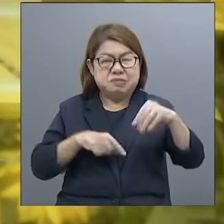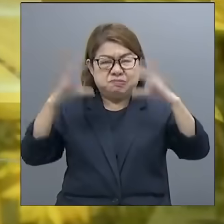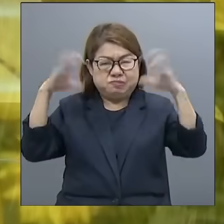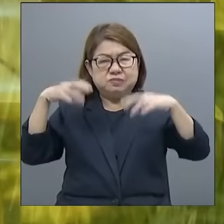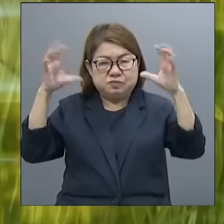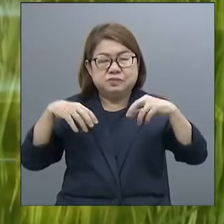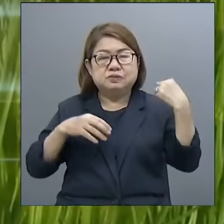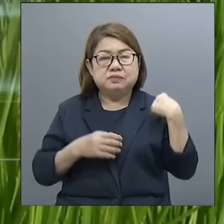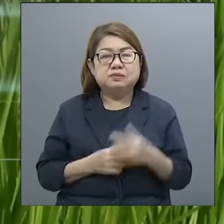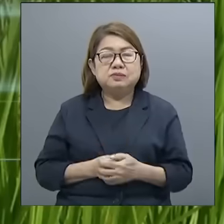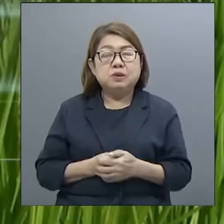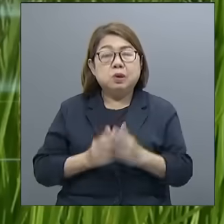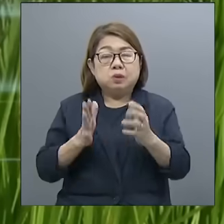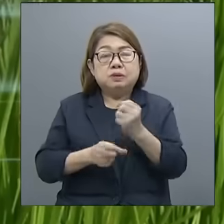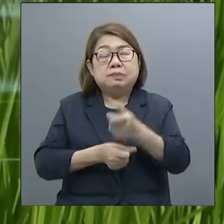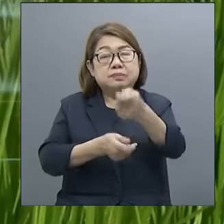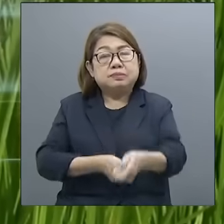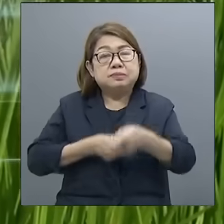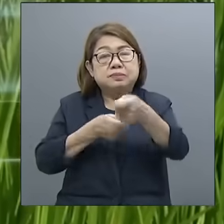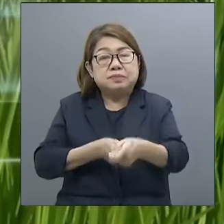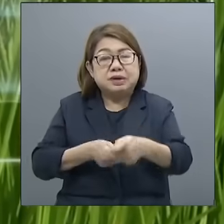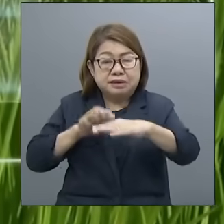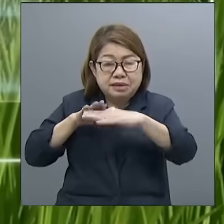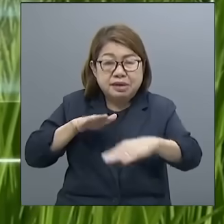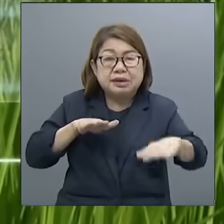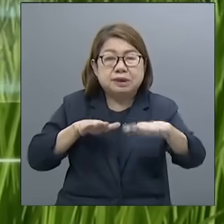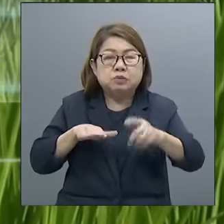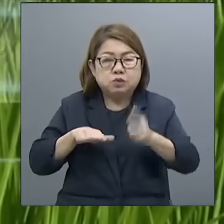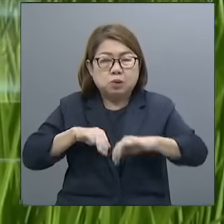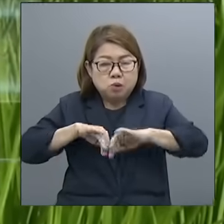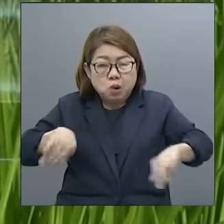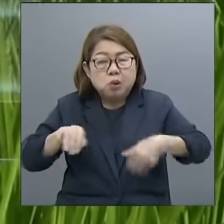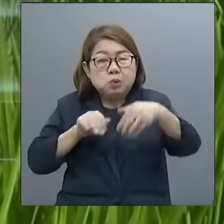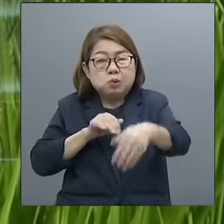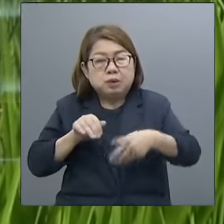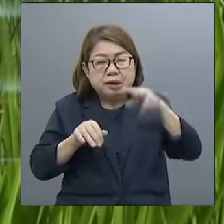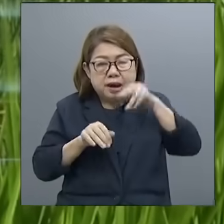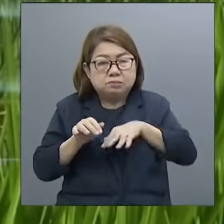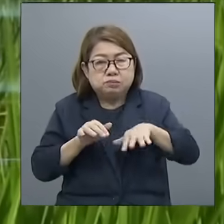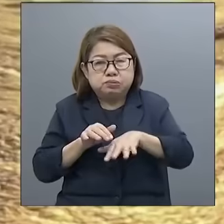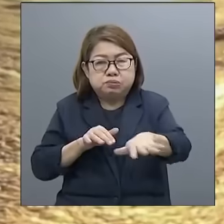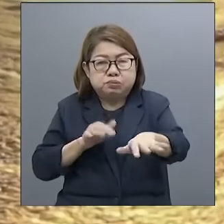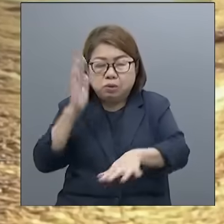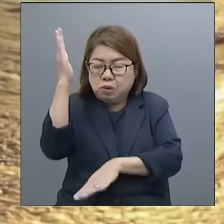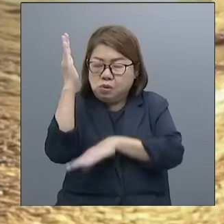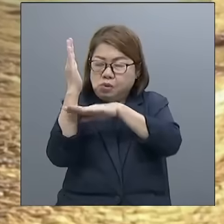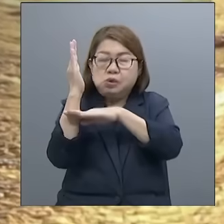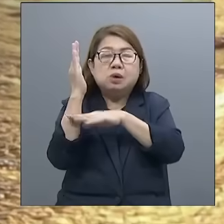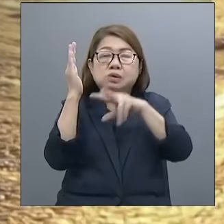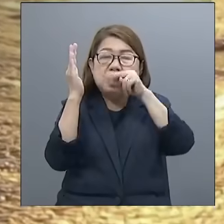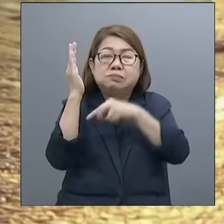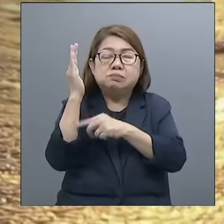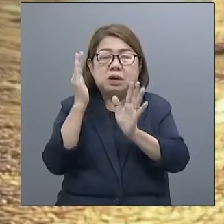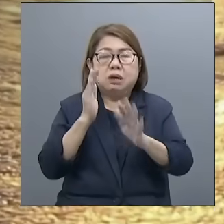างแห่งส่วนเกษตรกรที่อยู่ในพื้นที่ลุ่มนะคะควรทำทางระบายน้ำออกจากพื้นที่การเกษตรเพื่อป้องกันน้ำท่วมขังภาคตะวัน